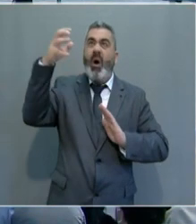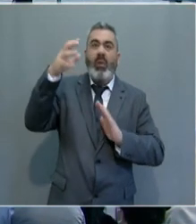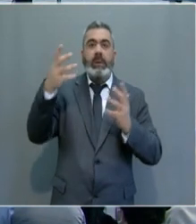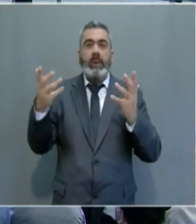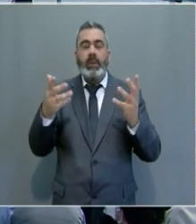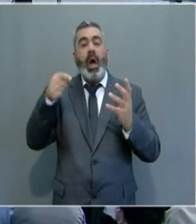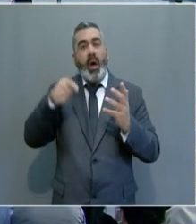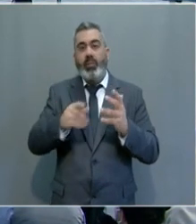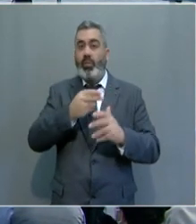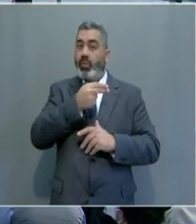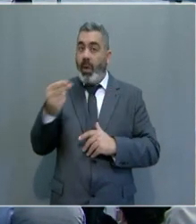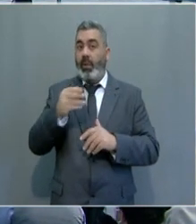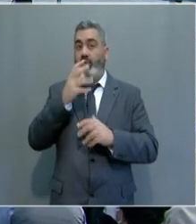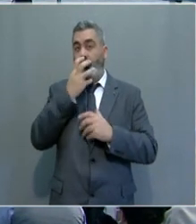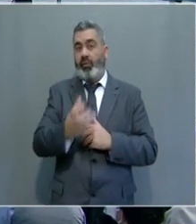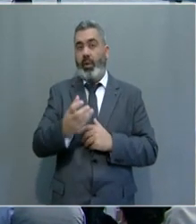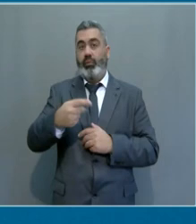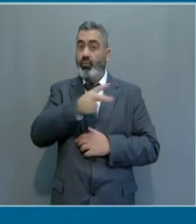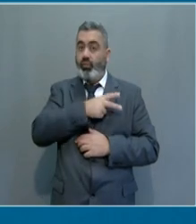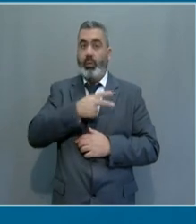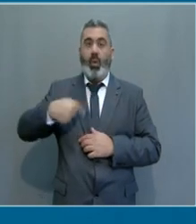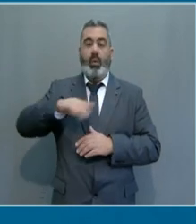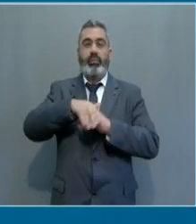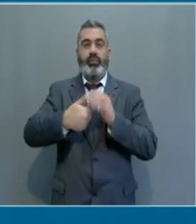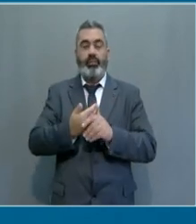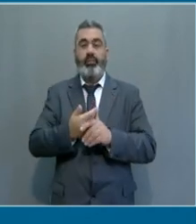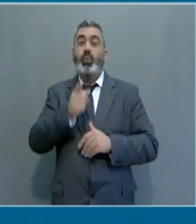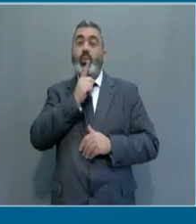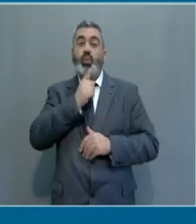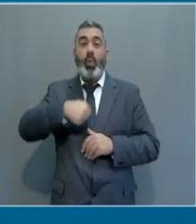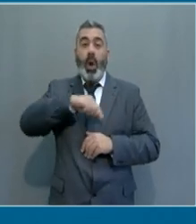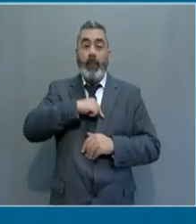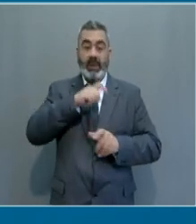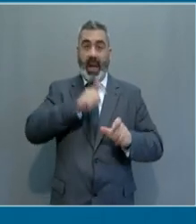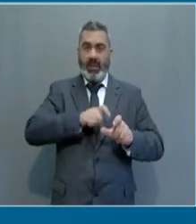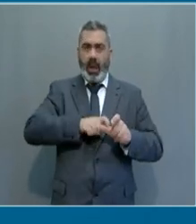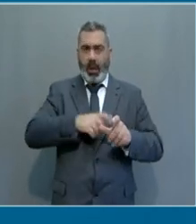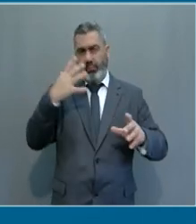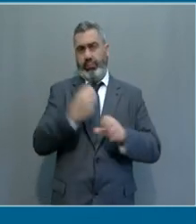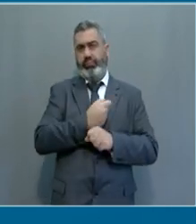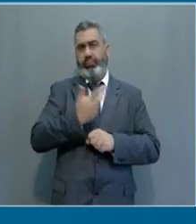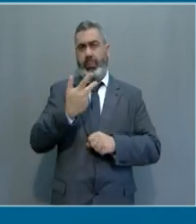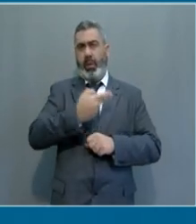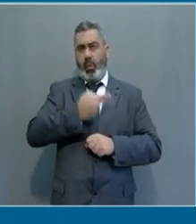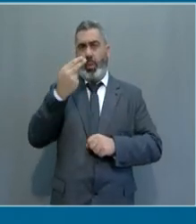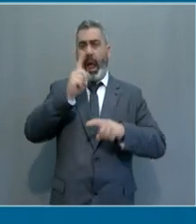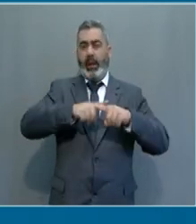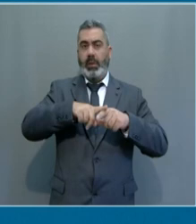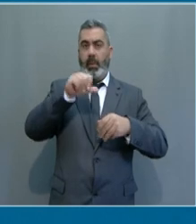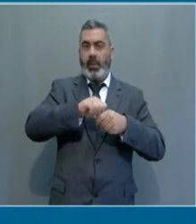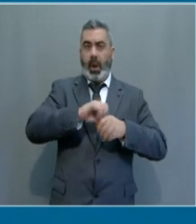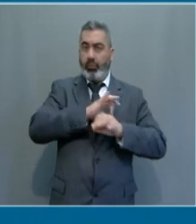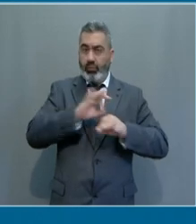το οποίο αποφασίσαμε τότε ήταν ότι και εμείς σαν Ελληνικά Πετρέλαια, μια πολύ πετυχημένη εταιρεία, κερδοφόρα εταιρεία, υγιής